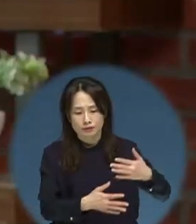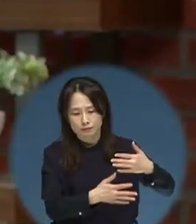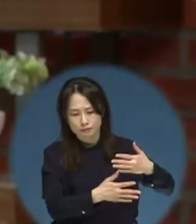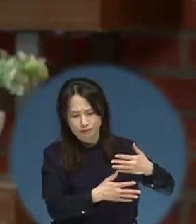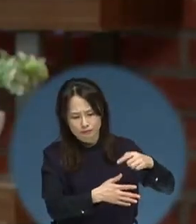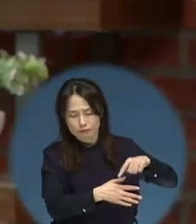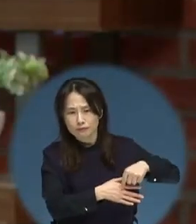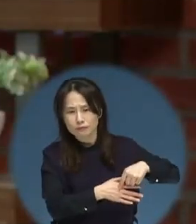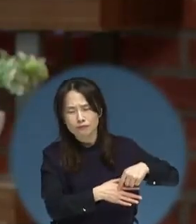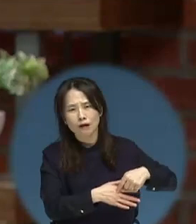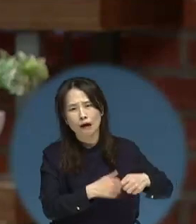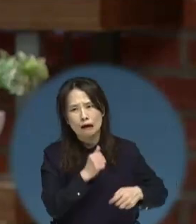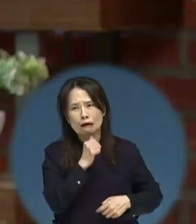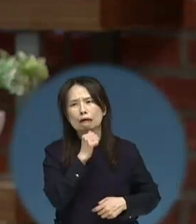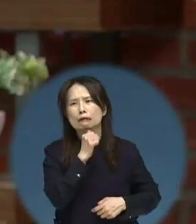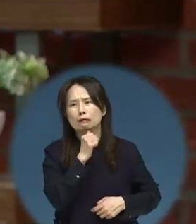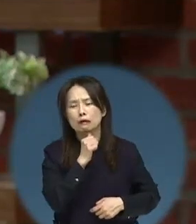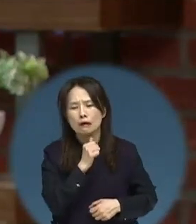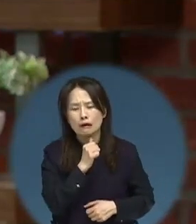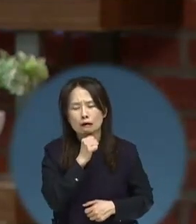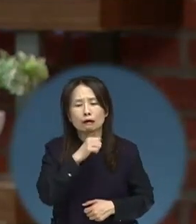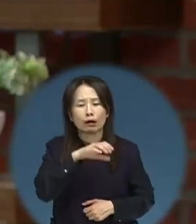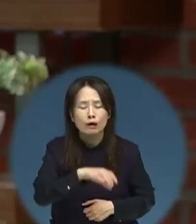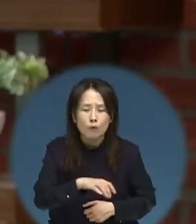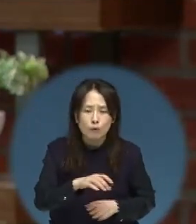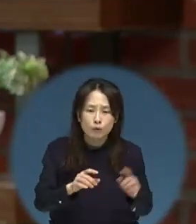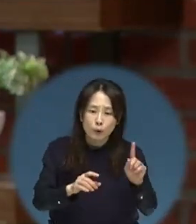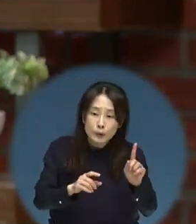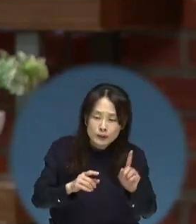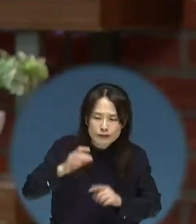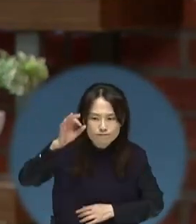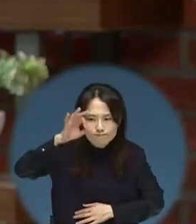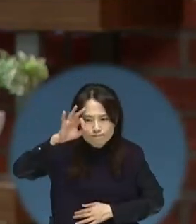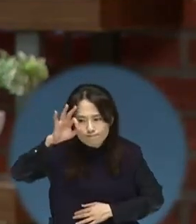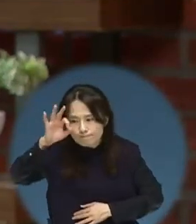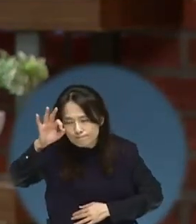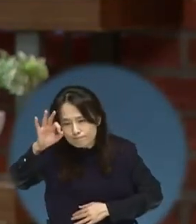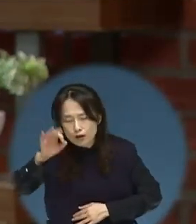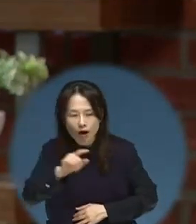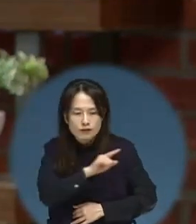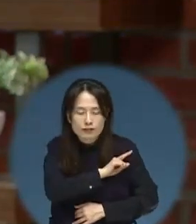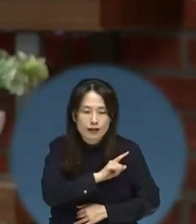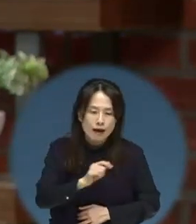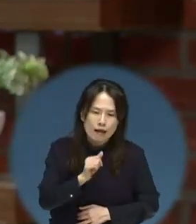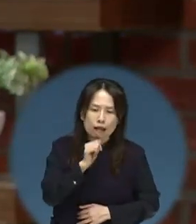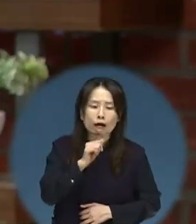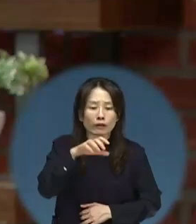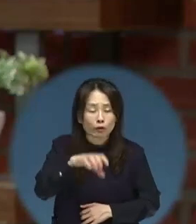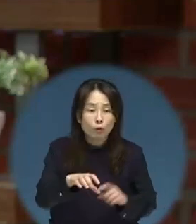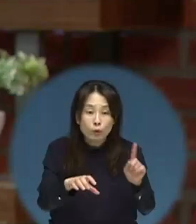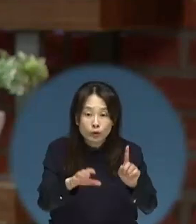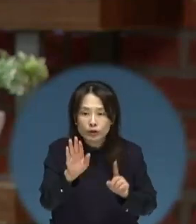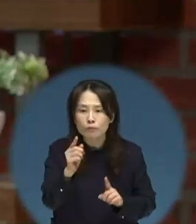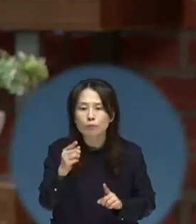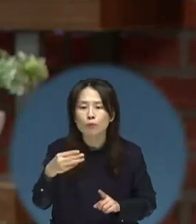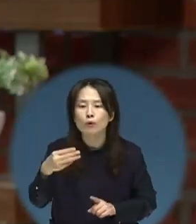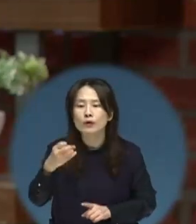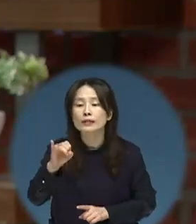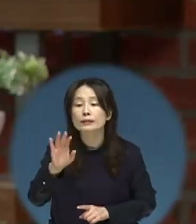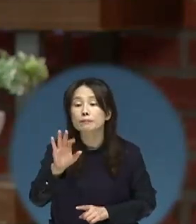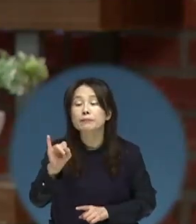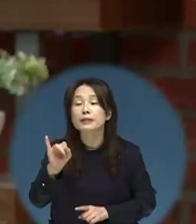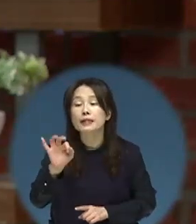또 그렇다고 해서 가장 가난한 곳을 찾아 떠난 거예요. 이제 어디가 가난하지? 이렇게 인터넷을 찾아보니까 볼리비아가 가난해. 예.